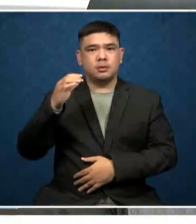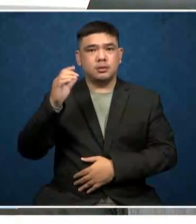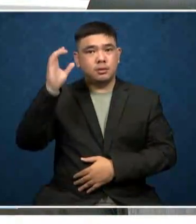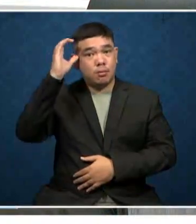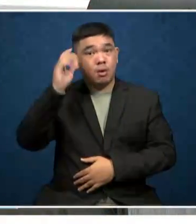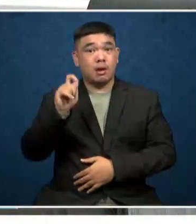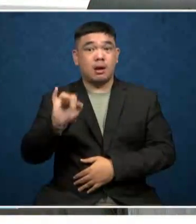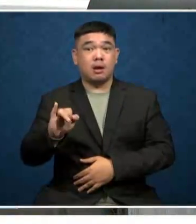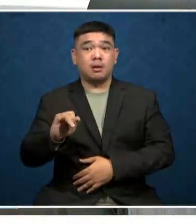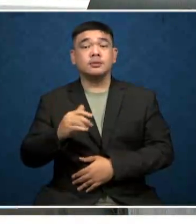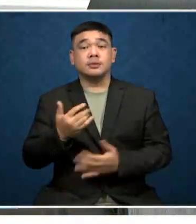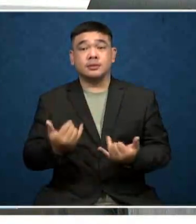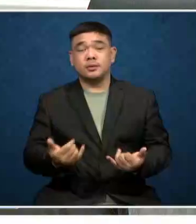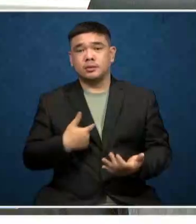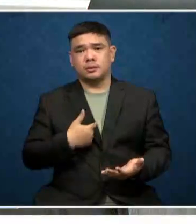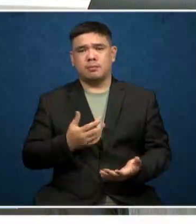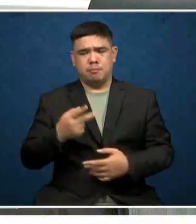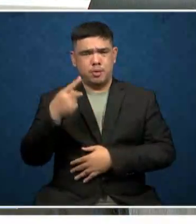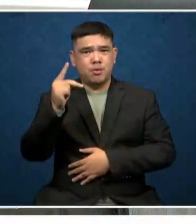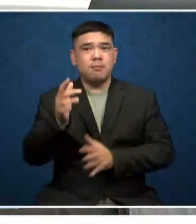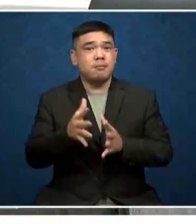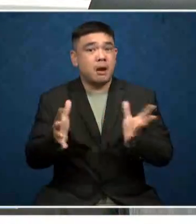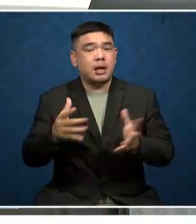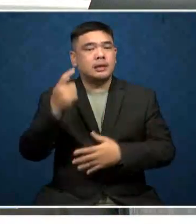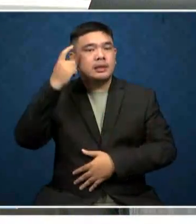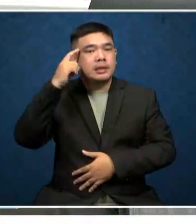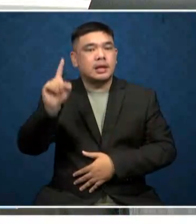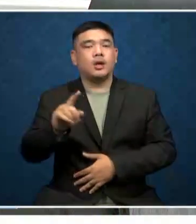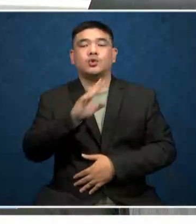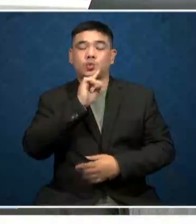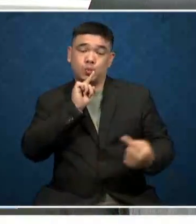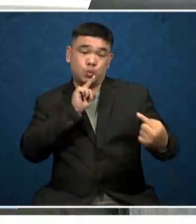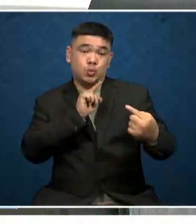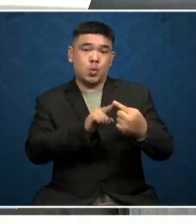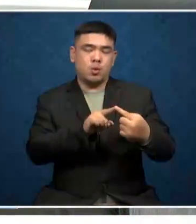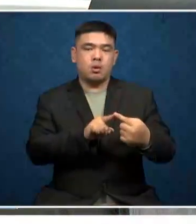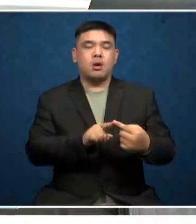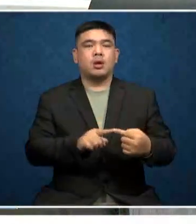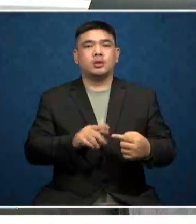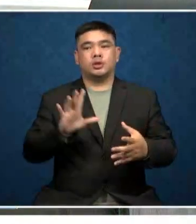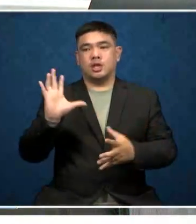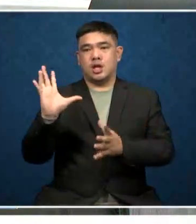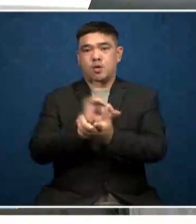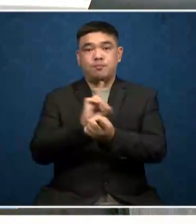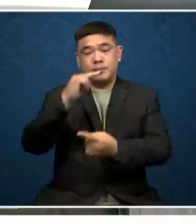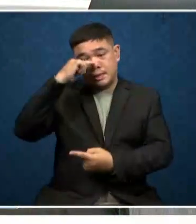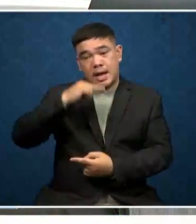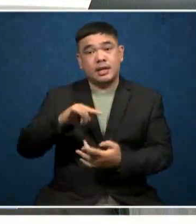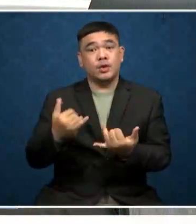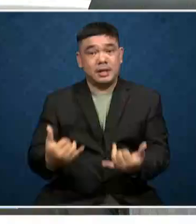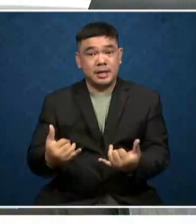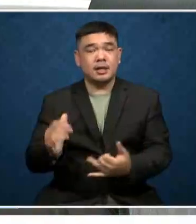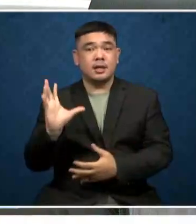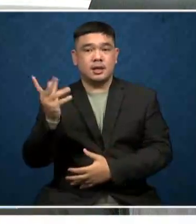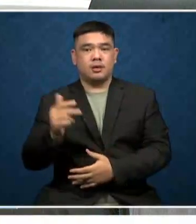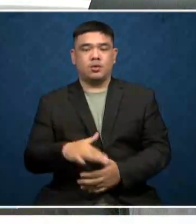าเป็นเรื่องที่มีประโยชน์มากนะครับแล้วก็ตรงกับทางยุคสมัยในปัจจุบัน